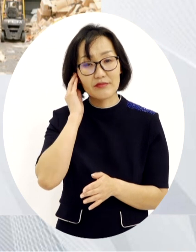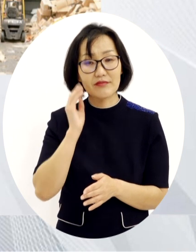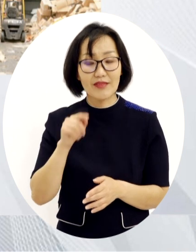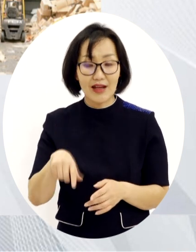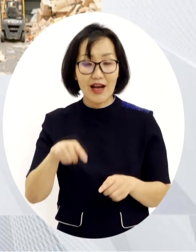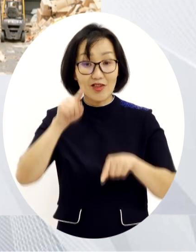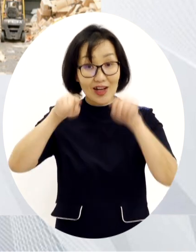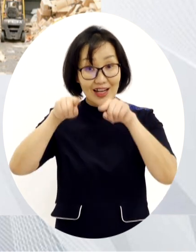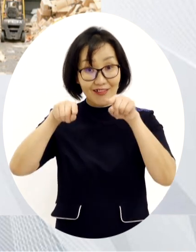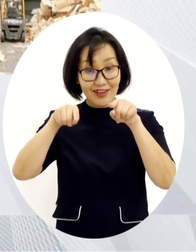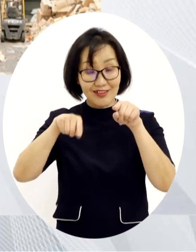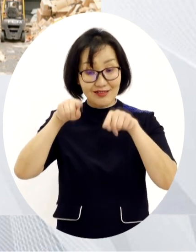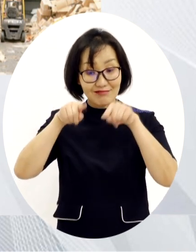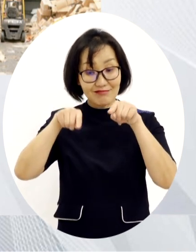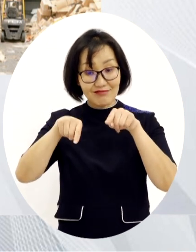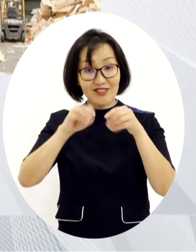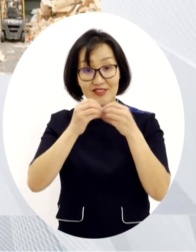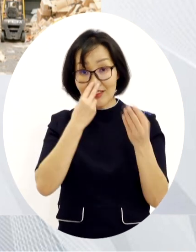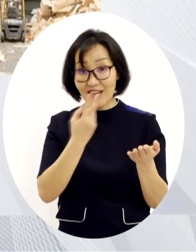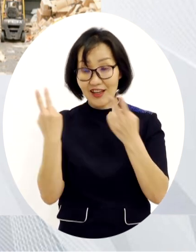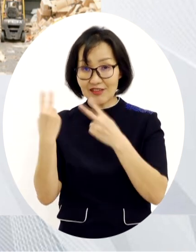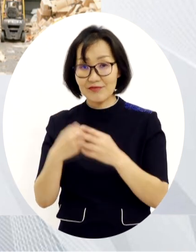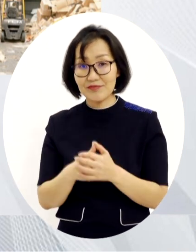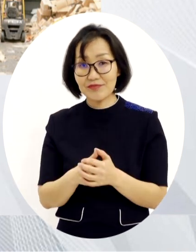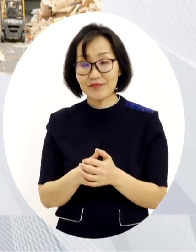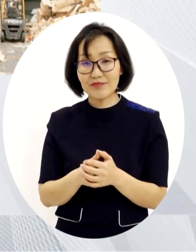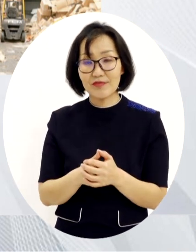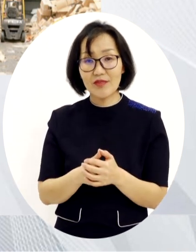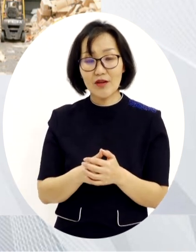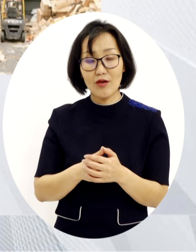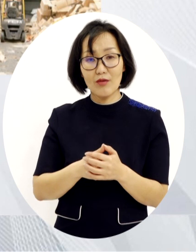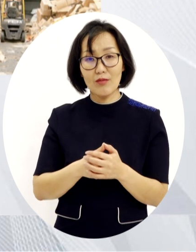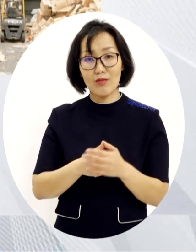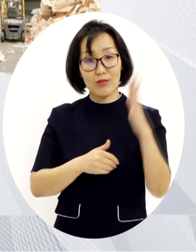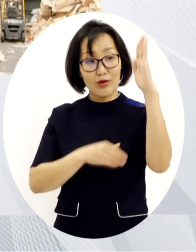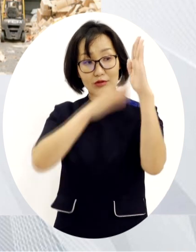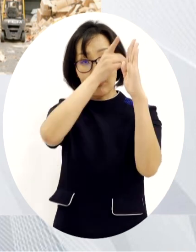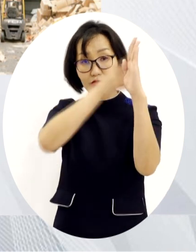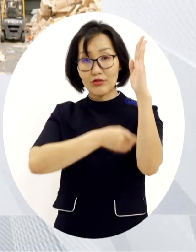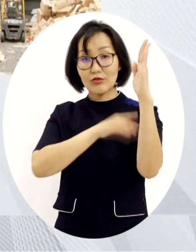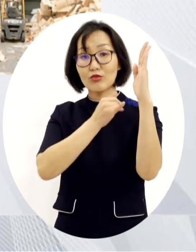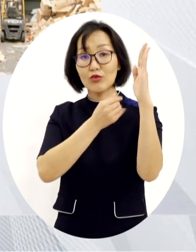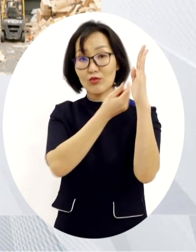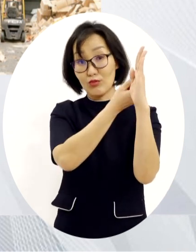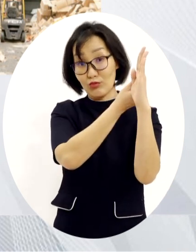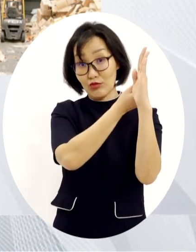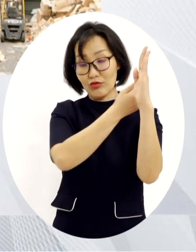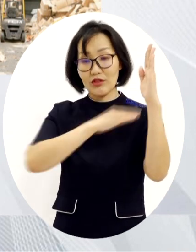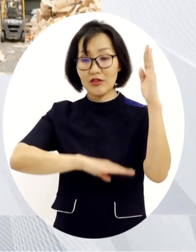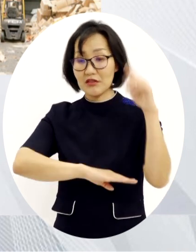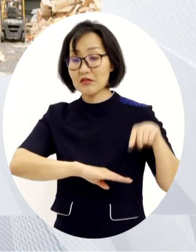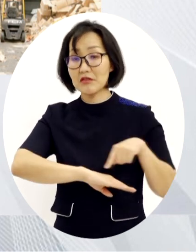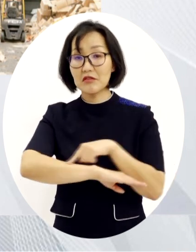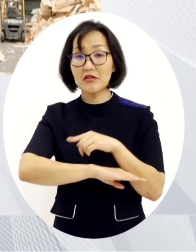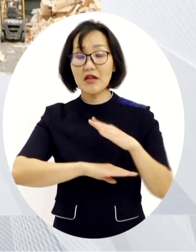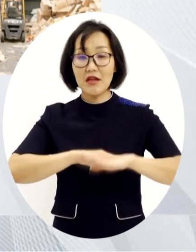За, энийг графикаар дүсэлж харуулсан байна. Босоо тэнхлэг дээр юу байна? Үн, хэвтэй тэнхлэг